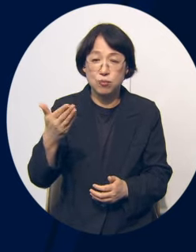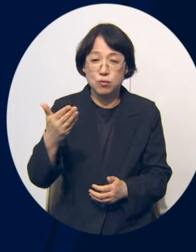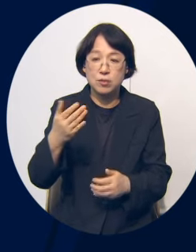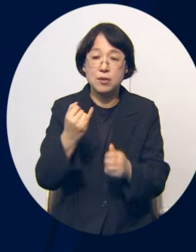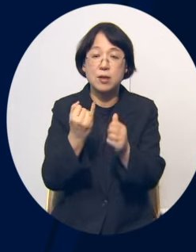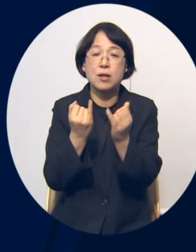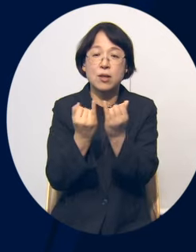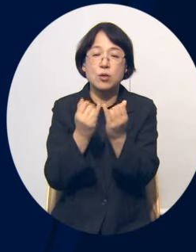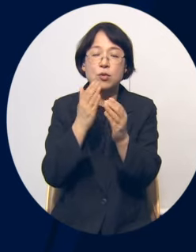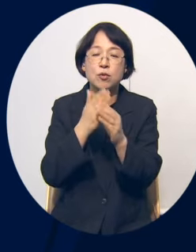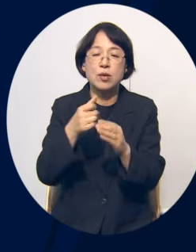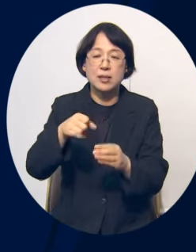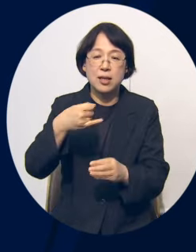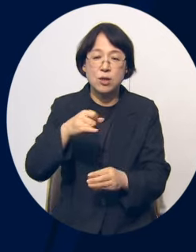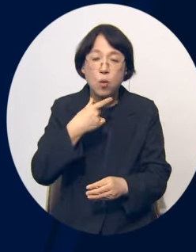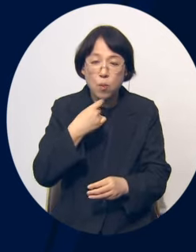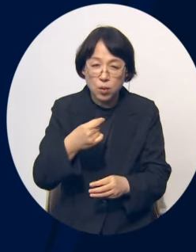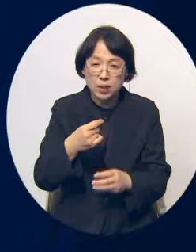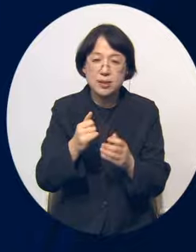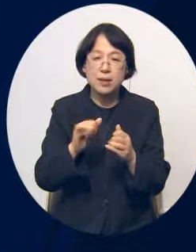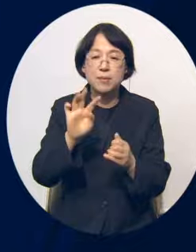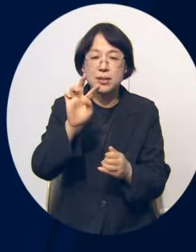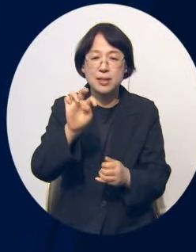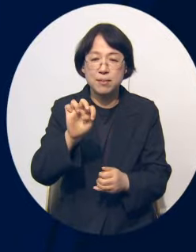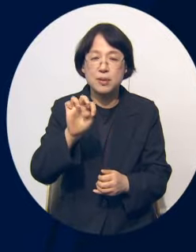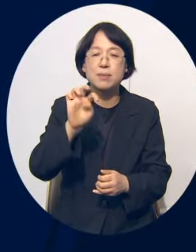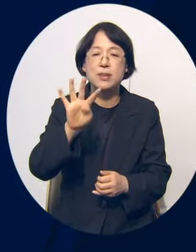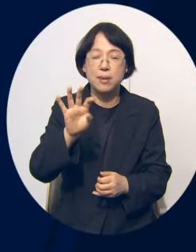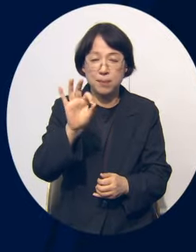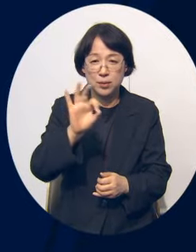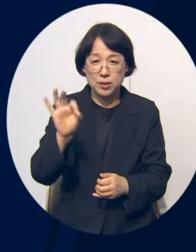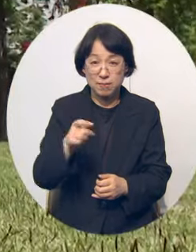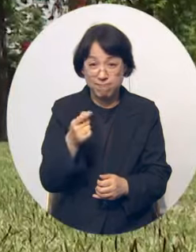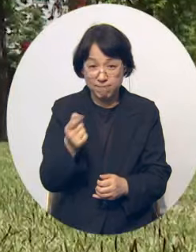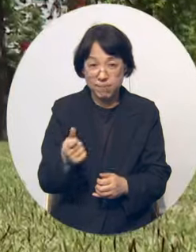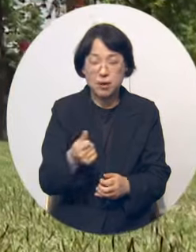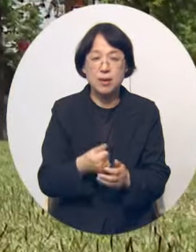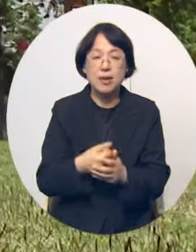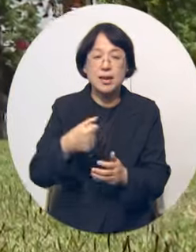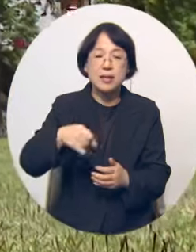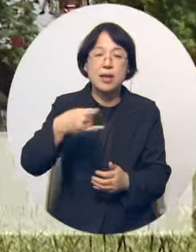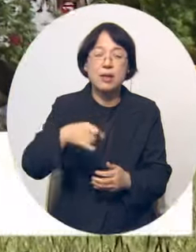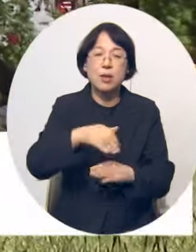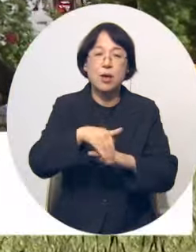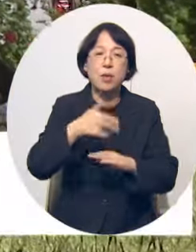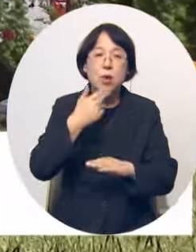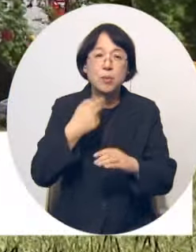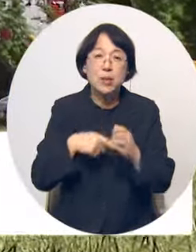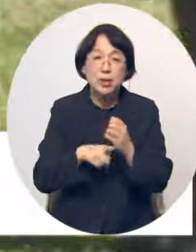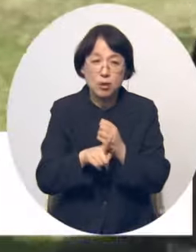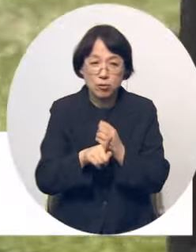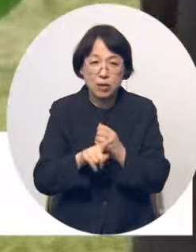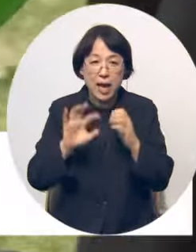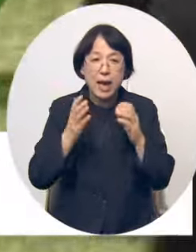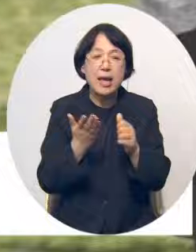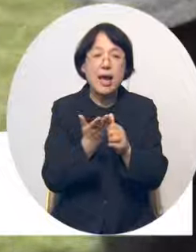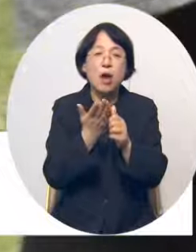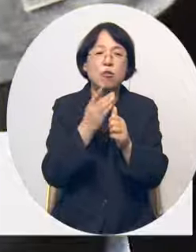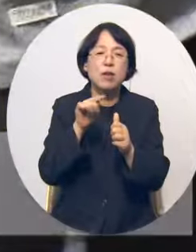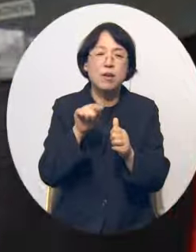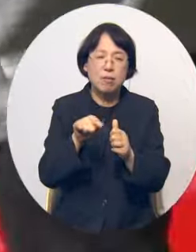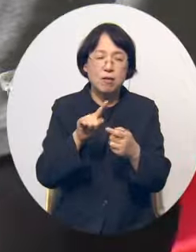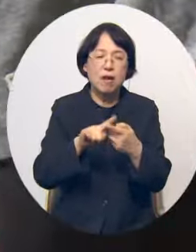가운데 자녀를 원하는 이들은 34%에 불과했습니다. 자녀 계획이 없는 이유로는 양육 자체에 대한